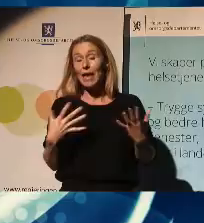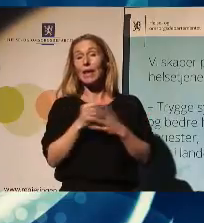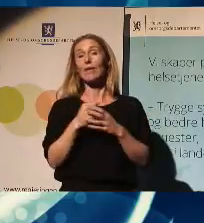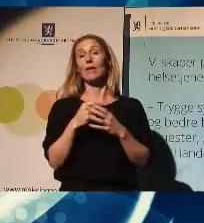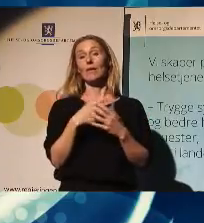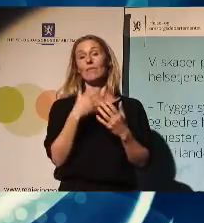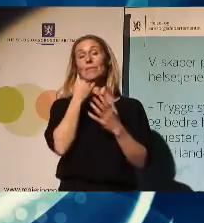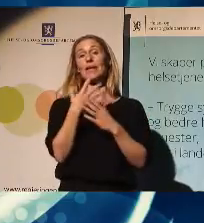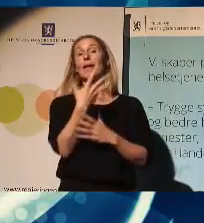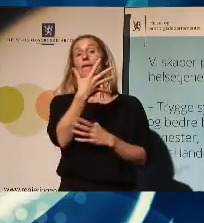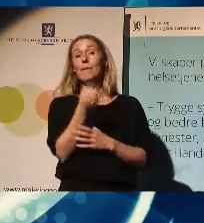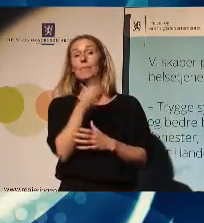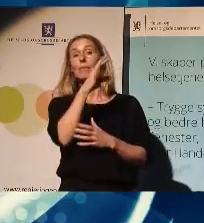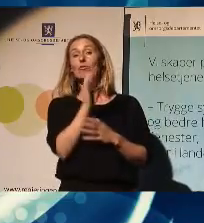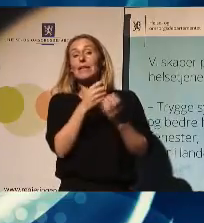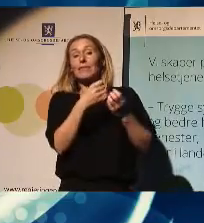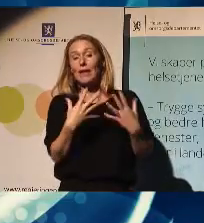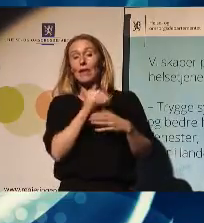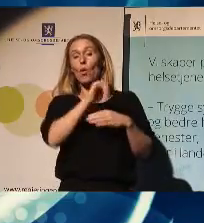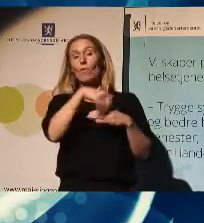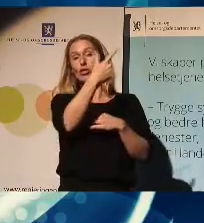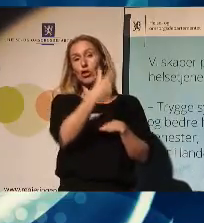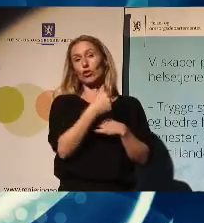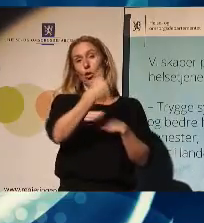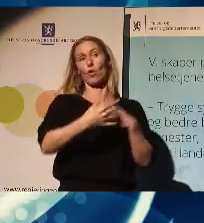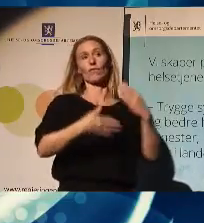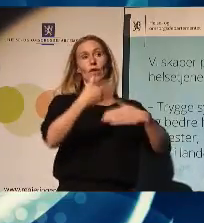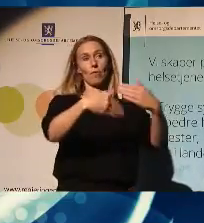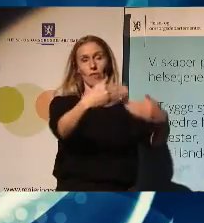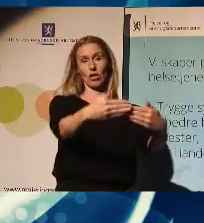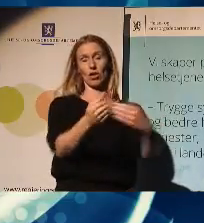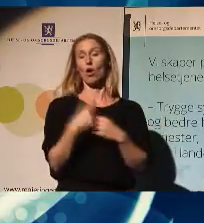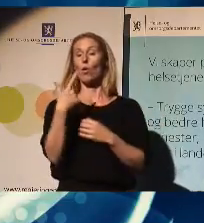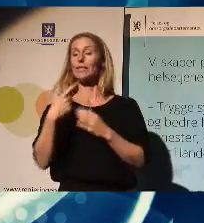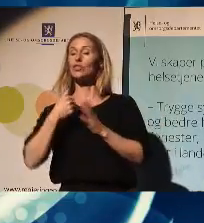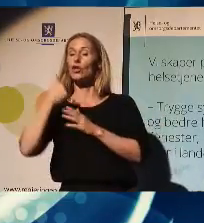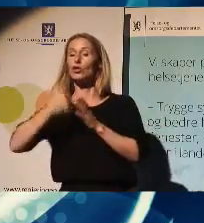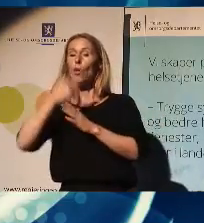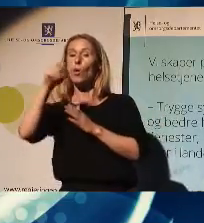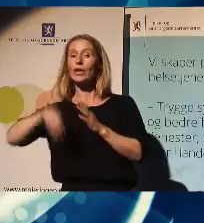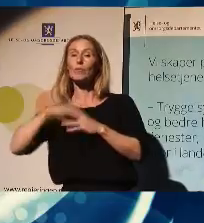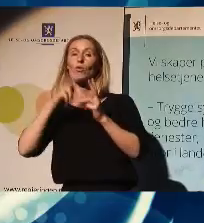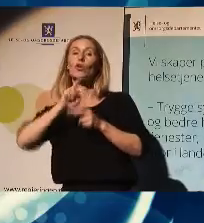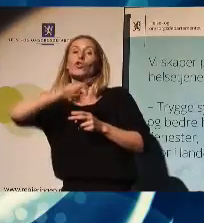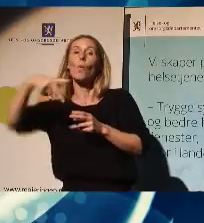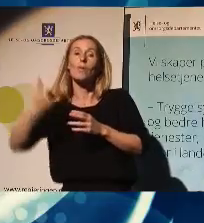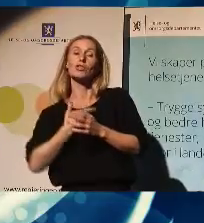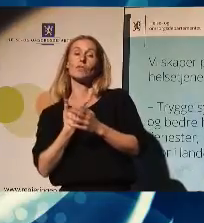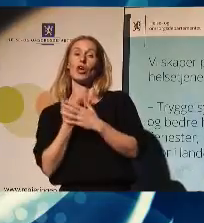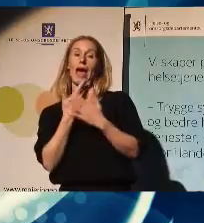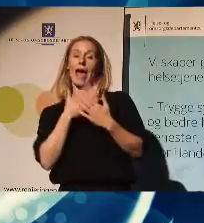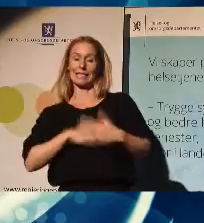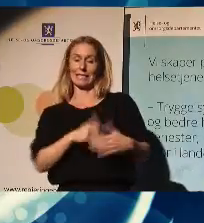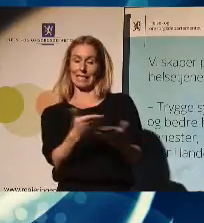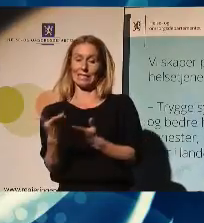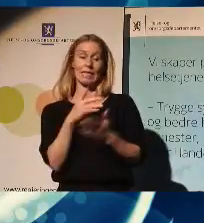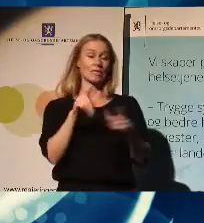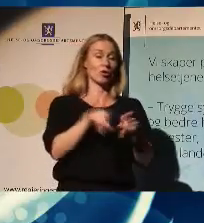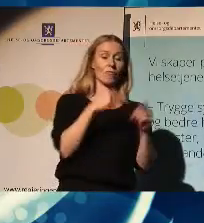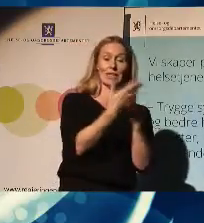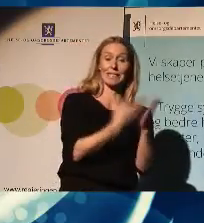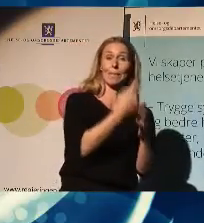50% flere over 70 år fremover. Og en 70-åring bruker dobbelt så mye helsetjenester som en 40-åring.